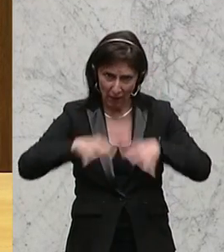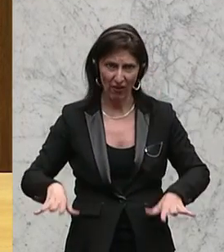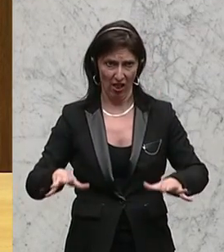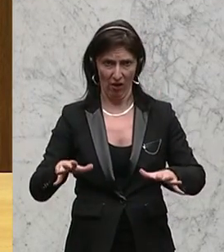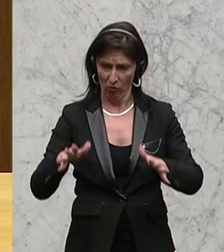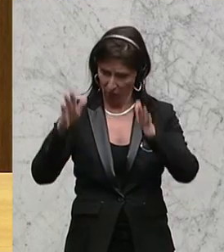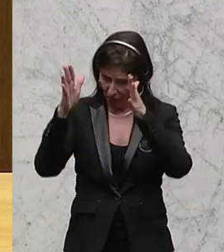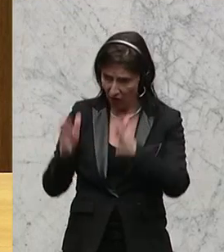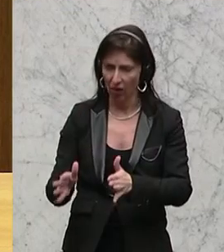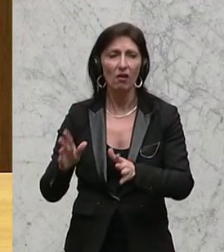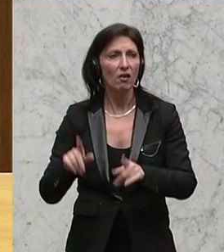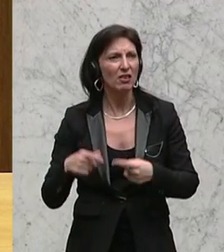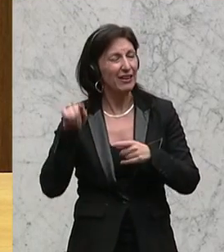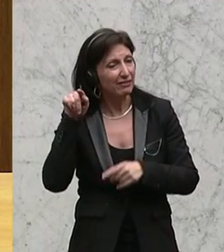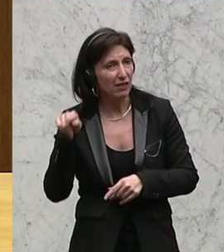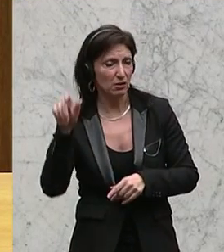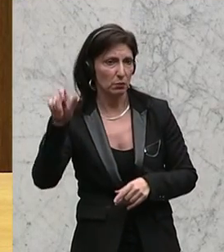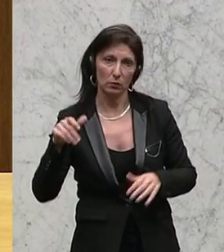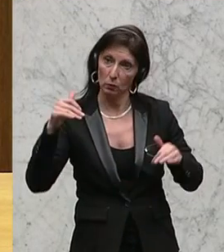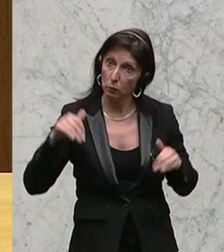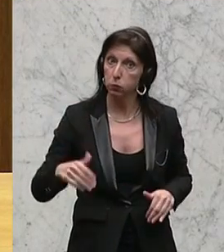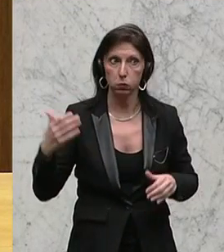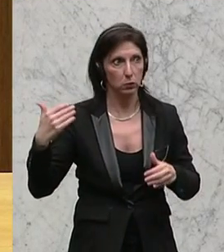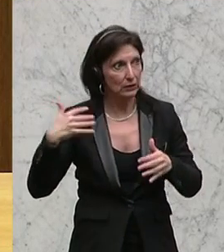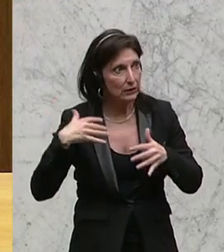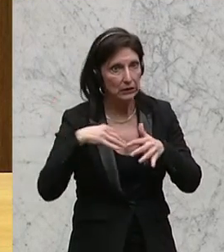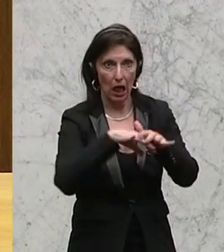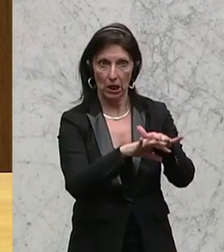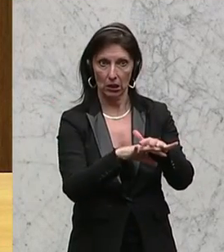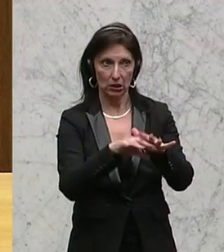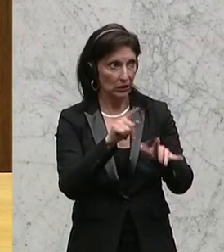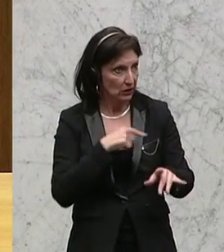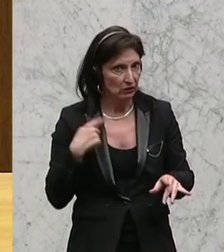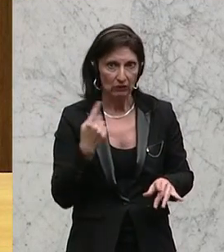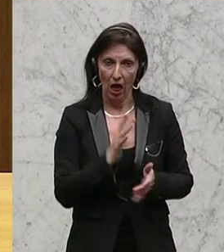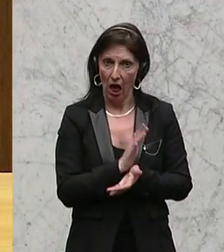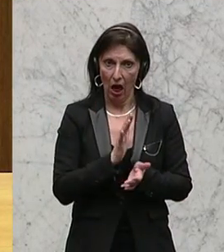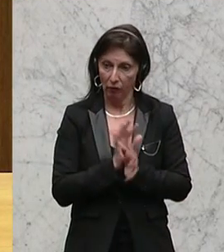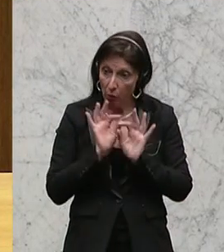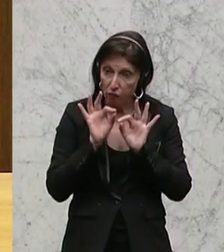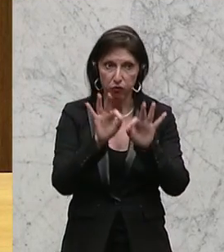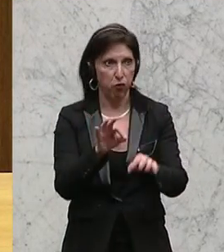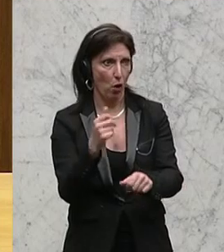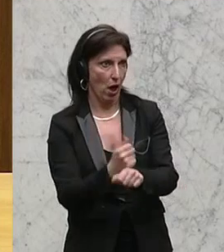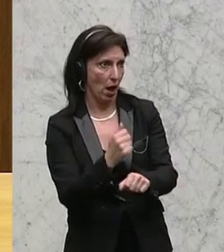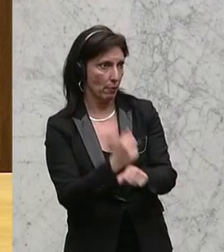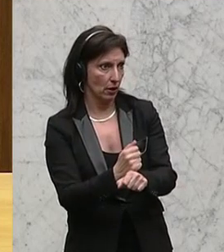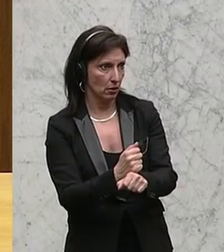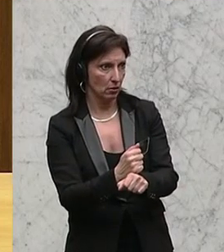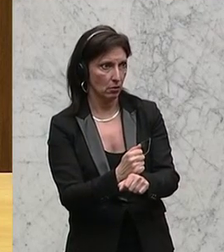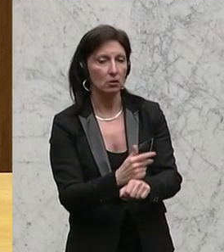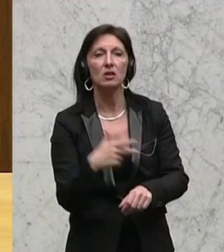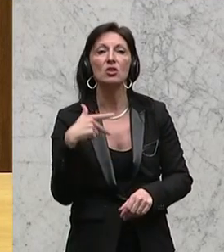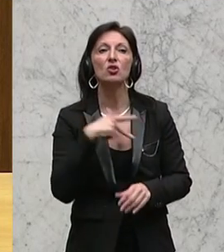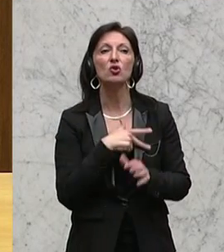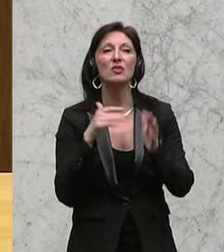integriert werden. Da müssen wir schauen, dass er einen Job findet und arbeitet. Zuwanderung ins